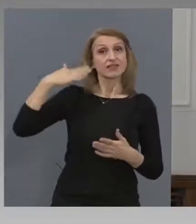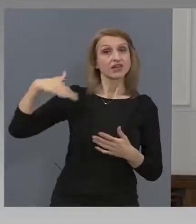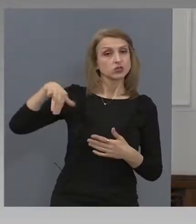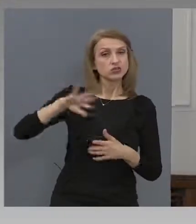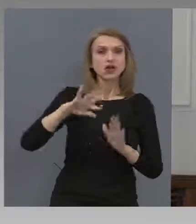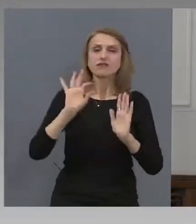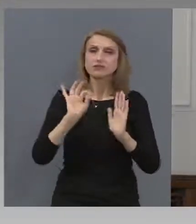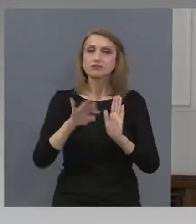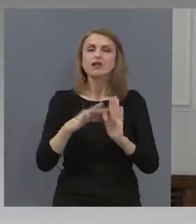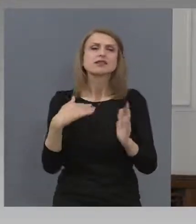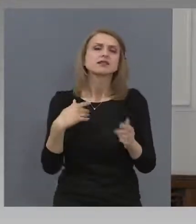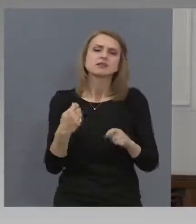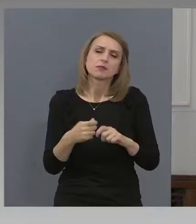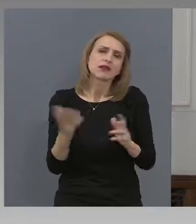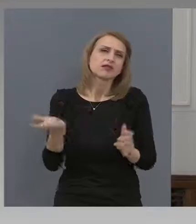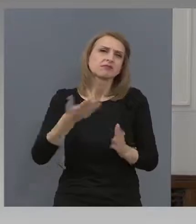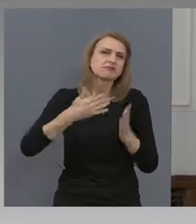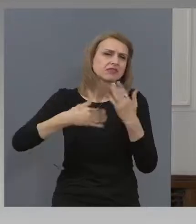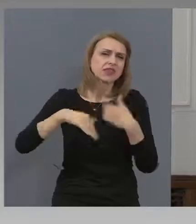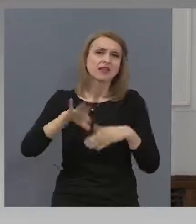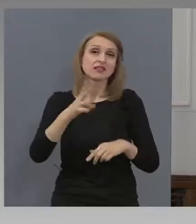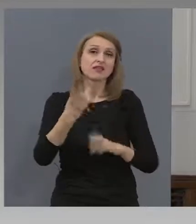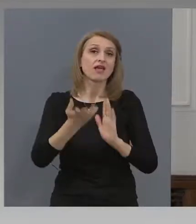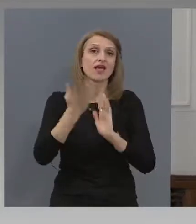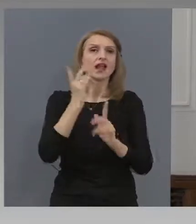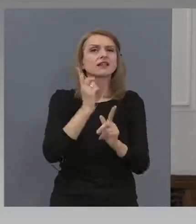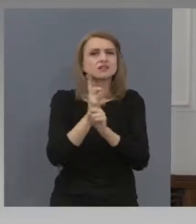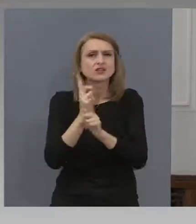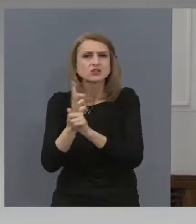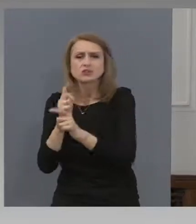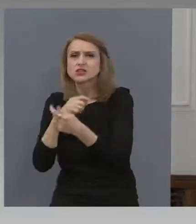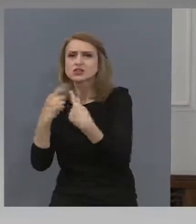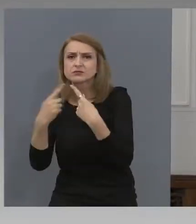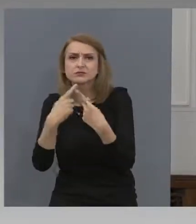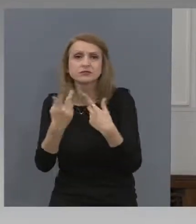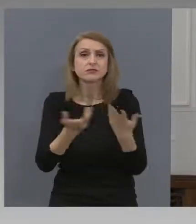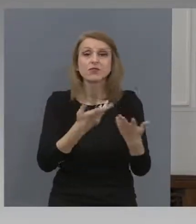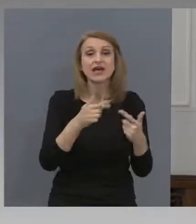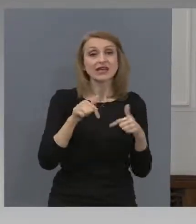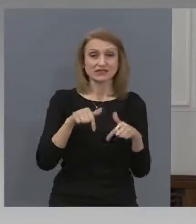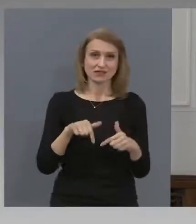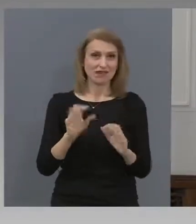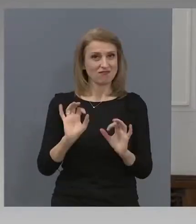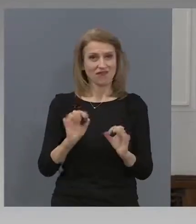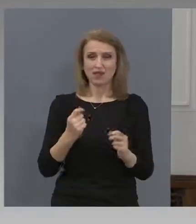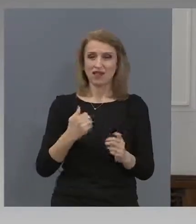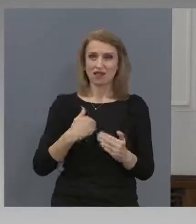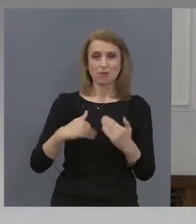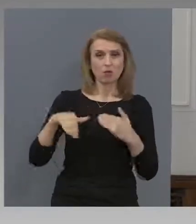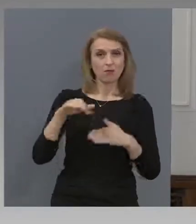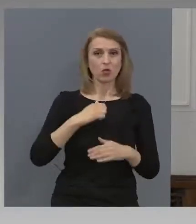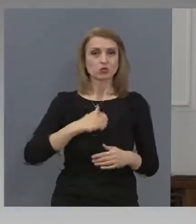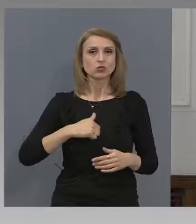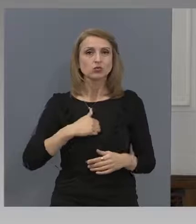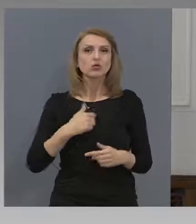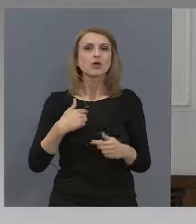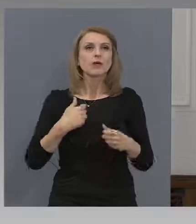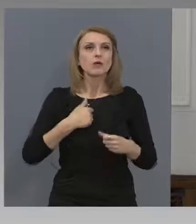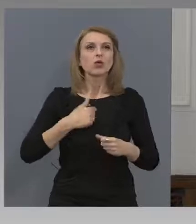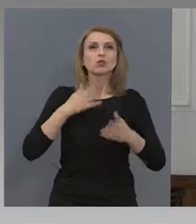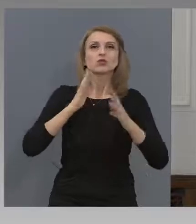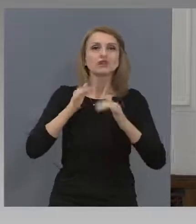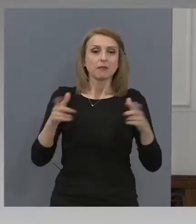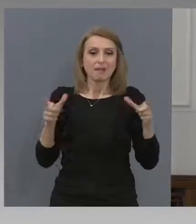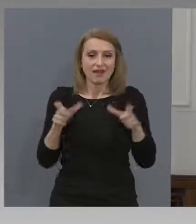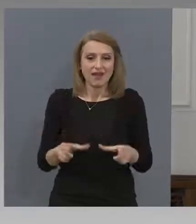години и ще продължим да го правим. Сега ще е малко по-трудно, защото е карантина, пътуването е ограничено и зато